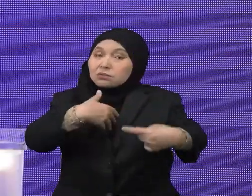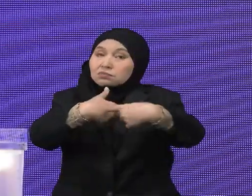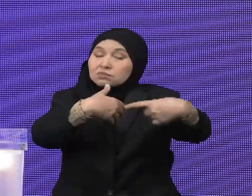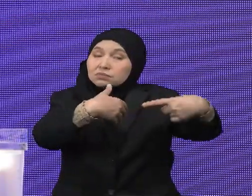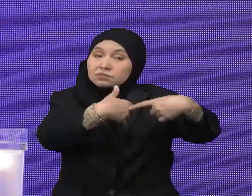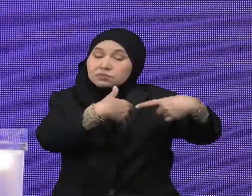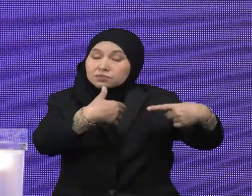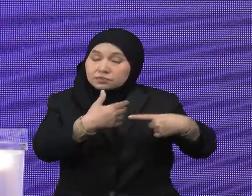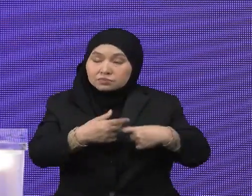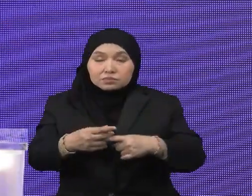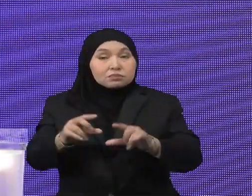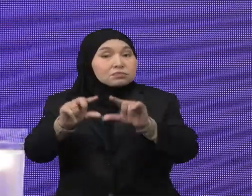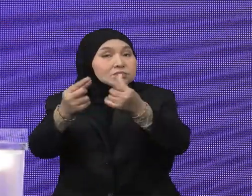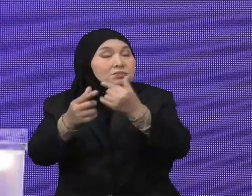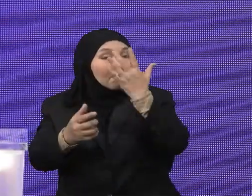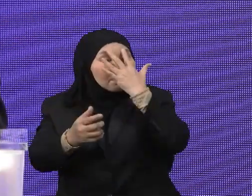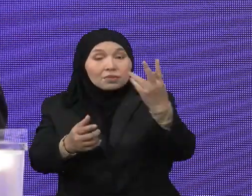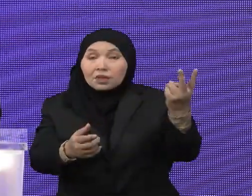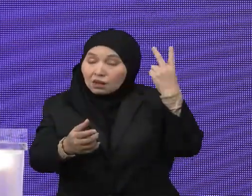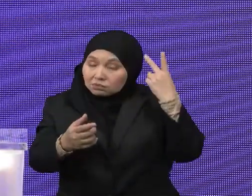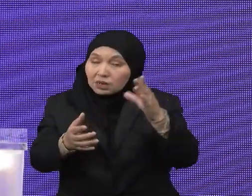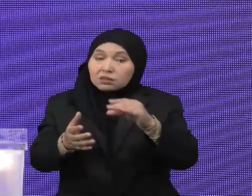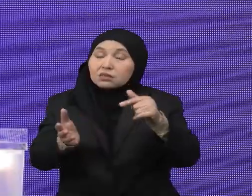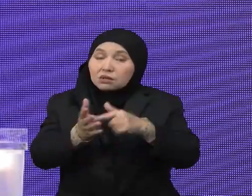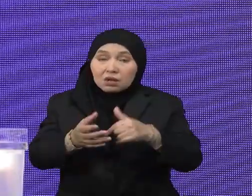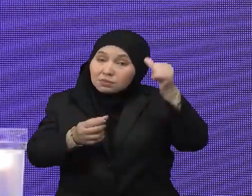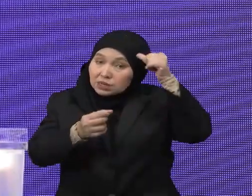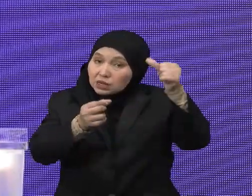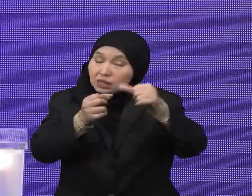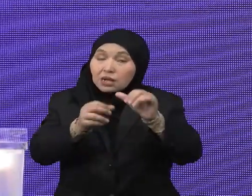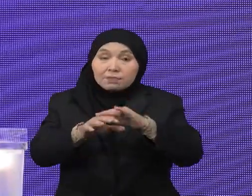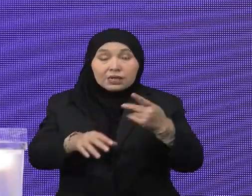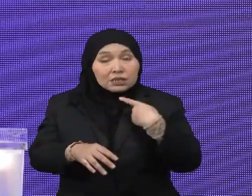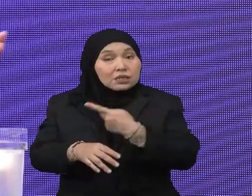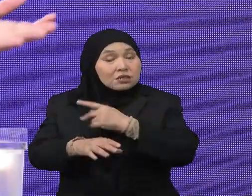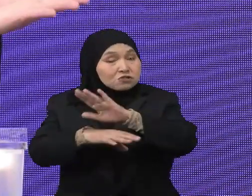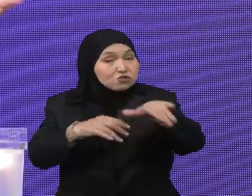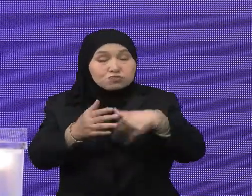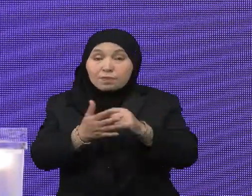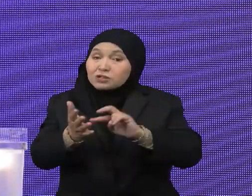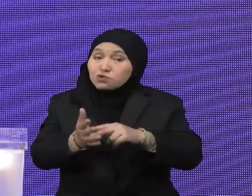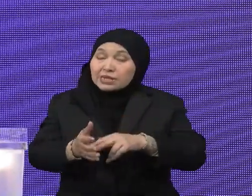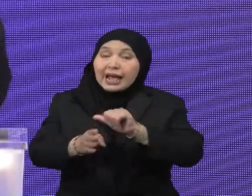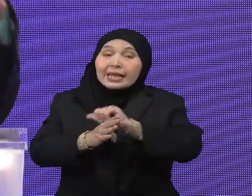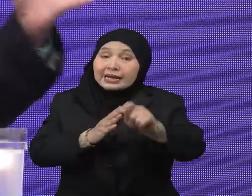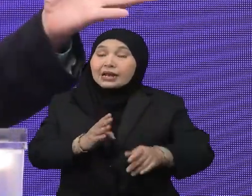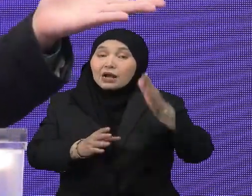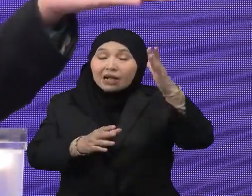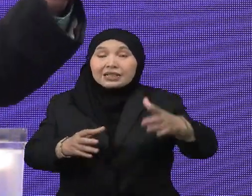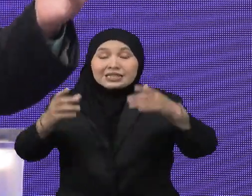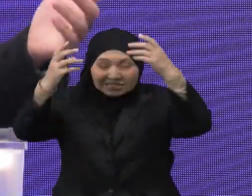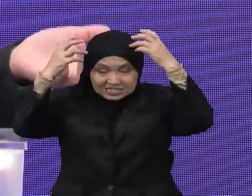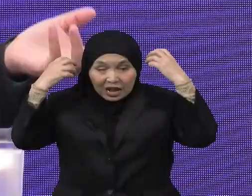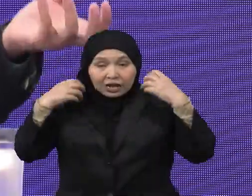daripada kumpulan munafik tadi dan dalam sesama ini juga adalah sebagai peringatan kepada kita semua maksudnya kalau di akhirat nanti dikalungkan